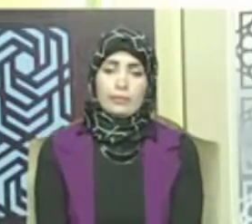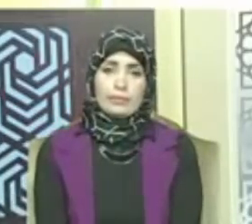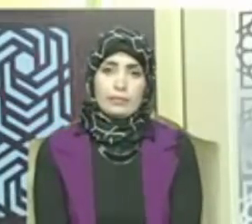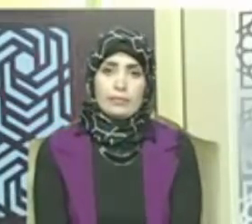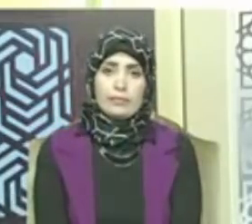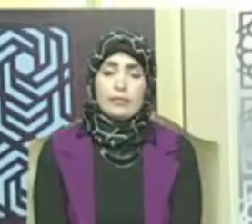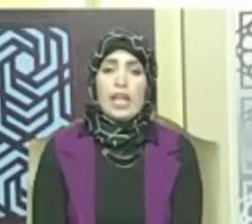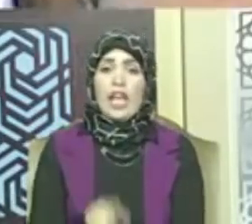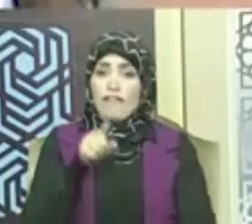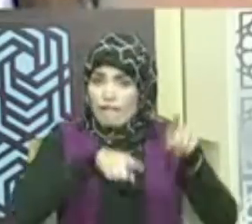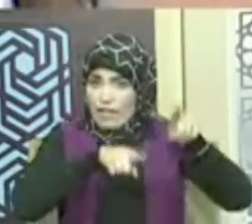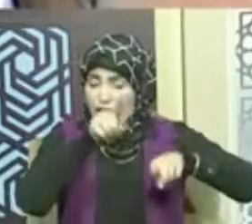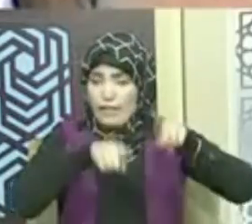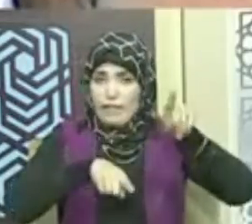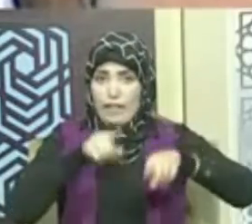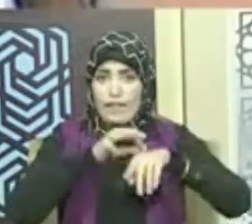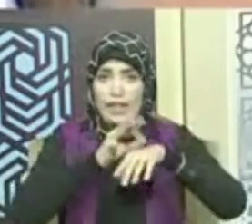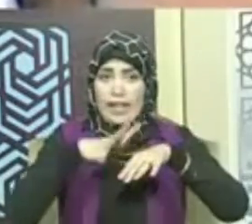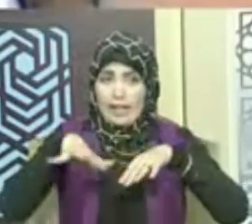بعض الناس